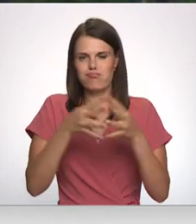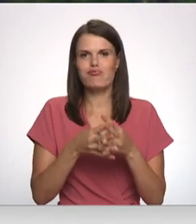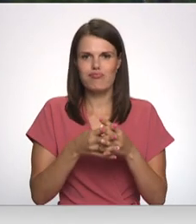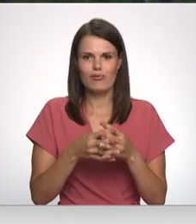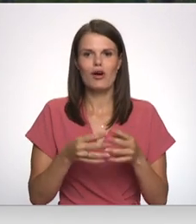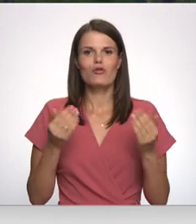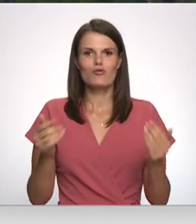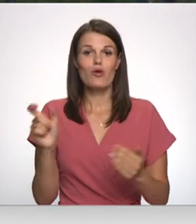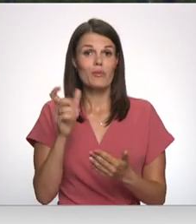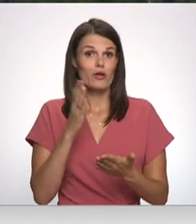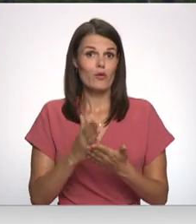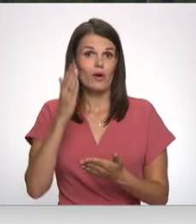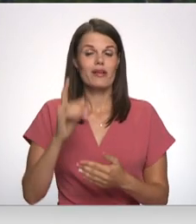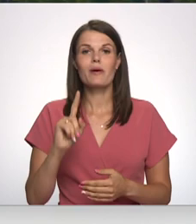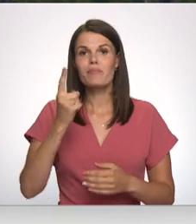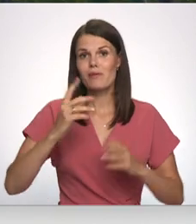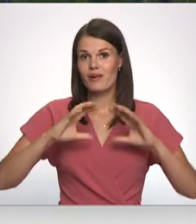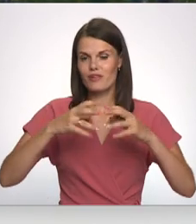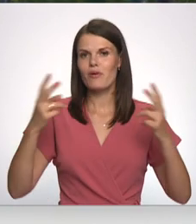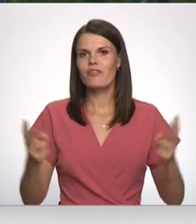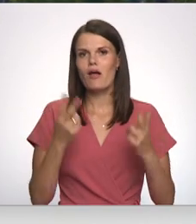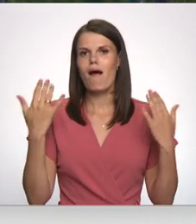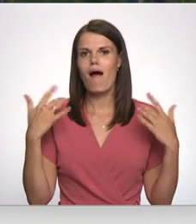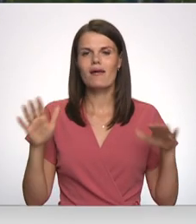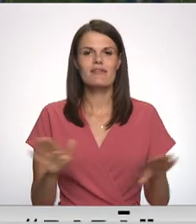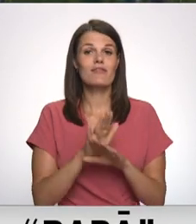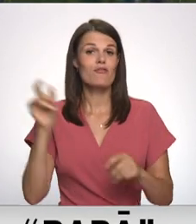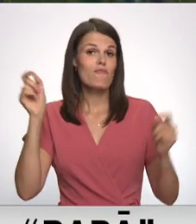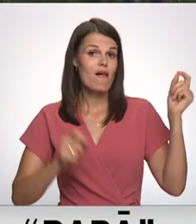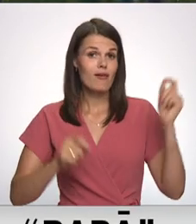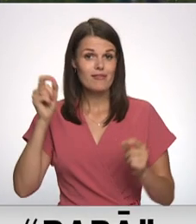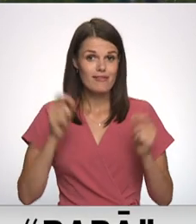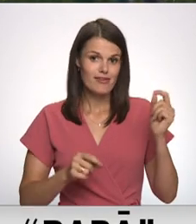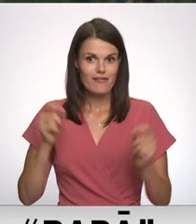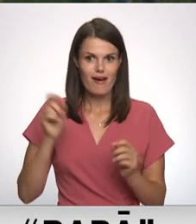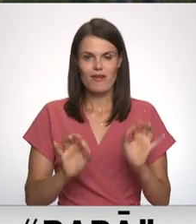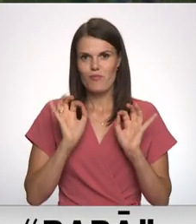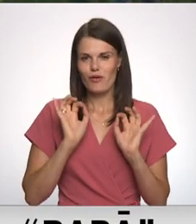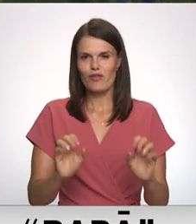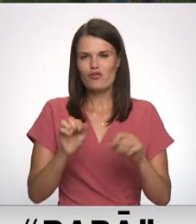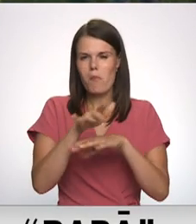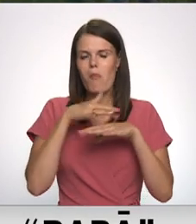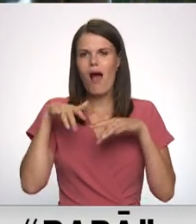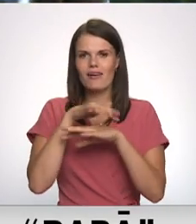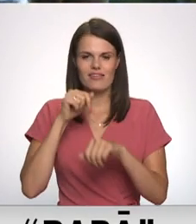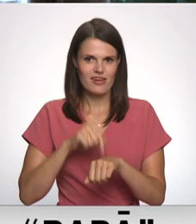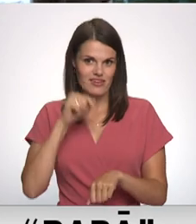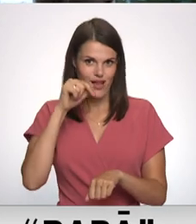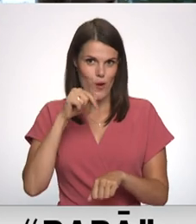šobrīd notiek pirmais startautiskais tradicionālās āra dziedāšanas festivāls, ieterpusi pat tiešām maģiskās noskaņās.